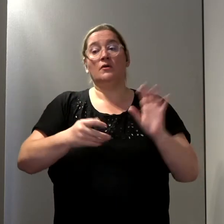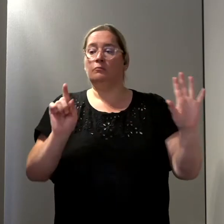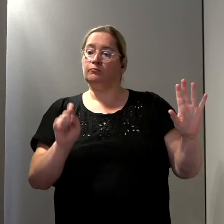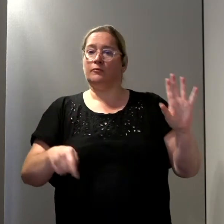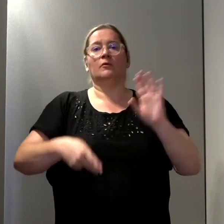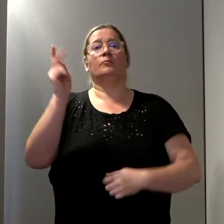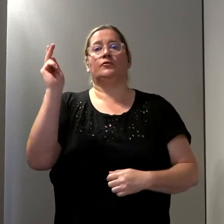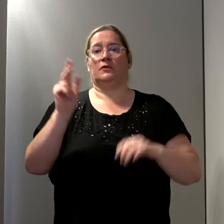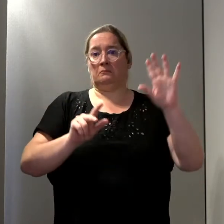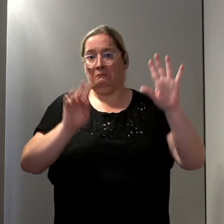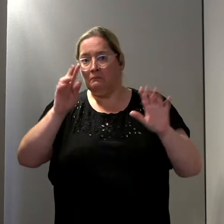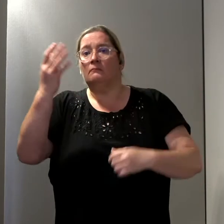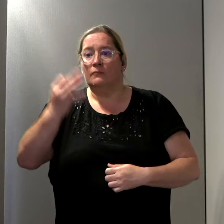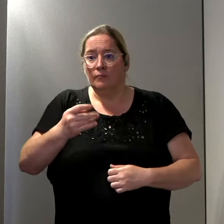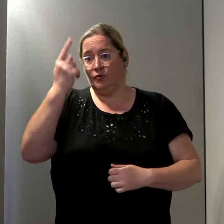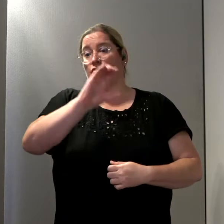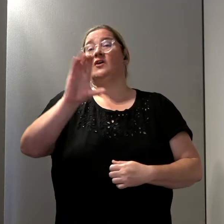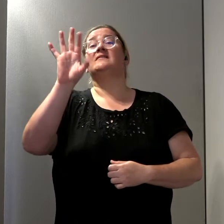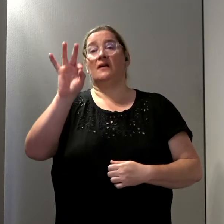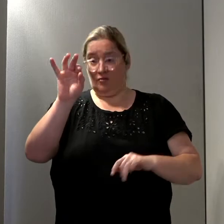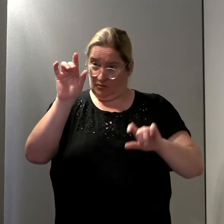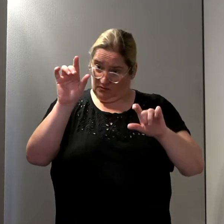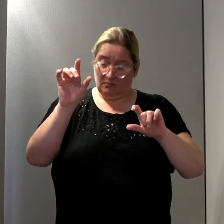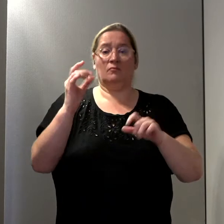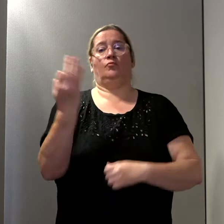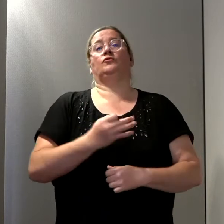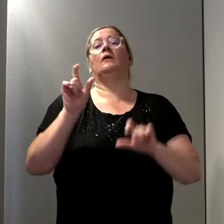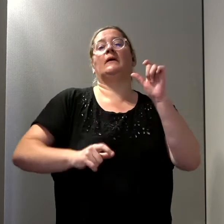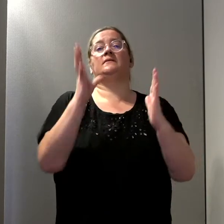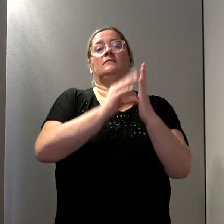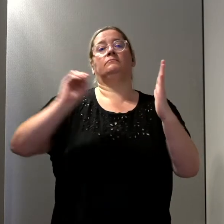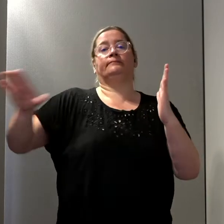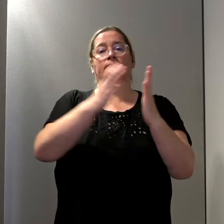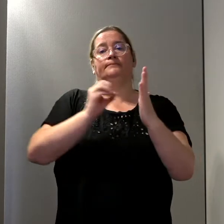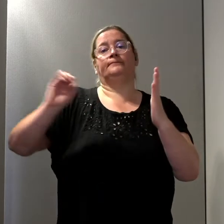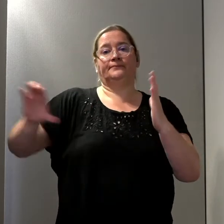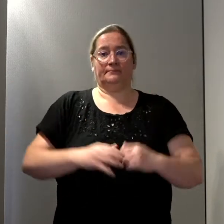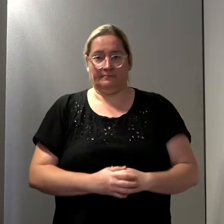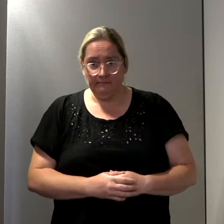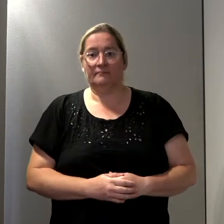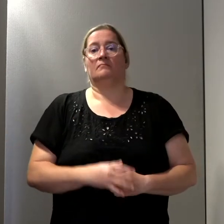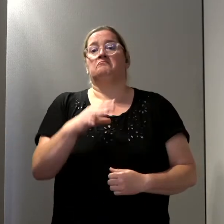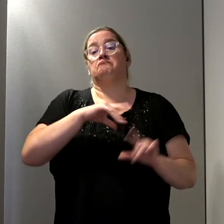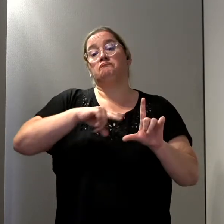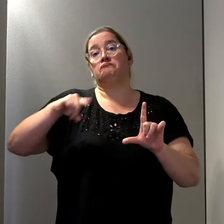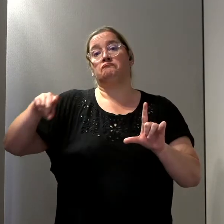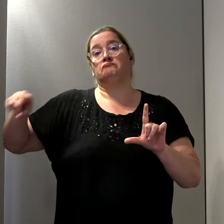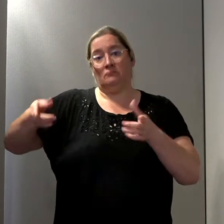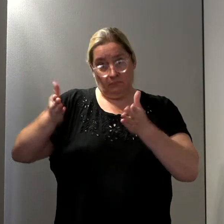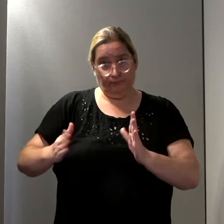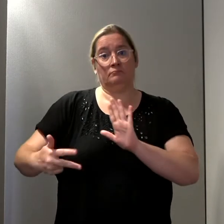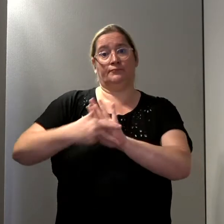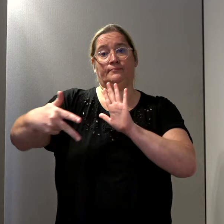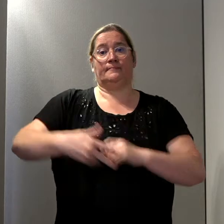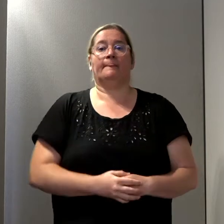de likes et 150% plus de retweets. C'est des chiffres récoltés par AgroPulse. Donc